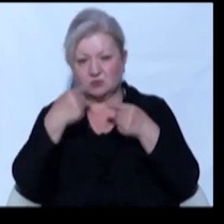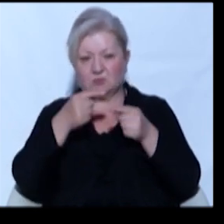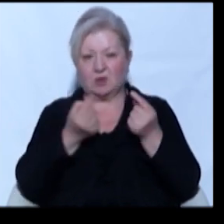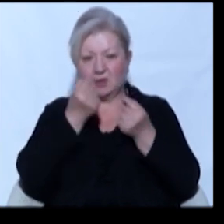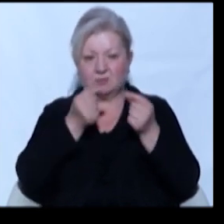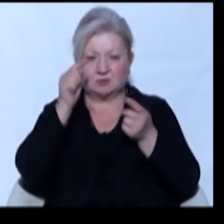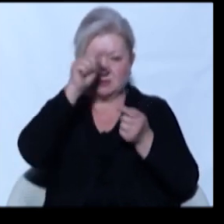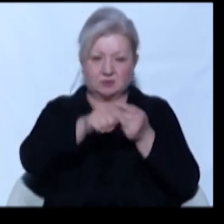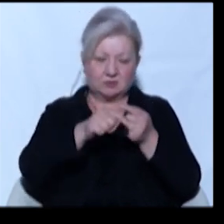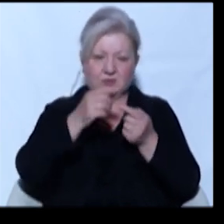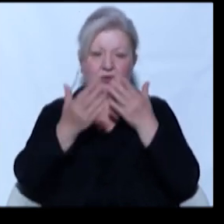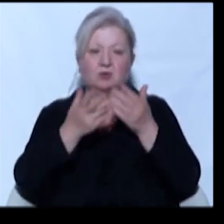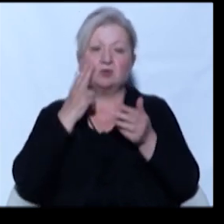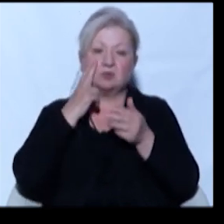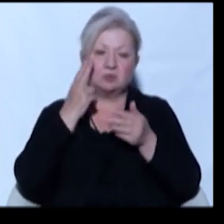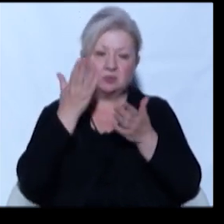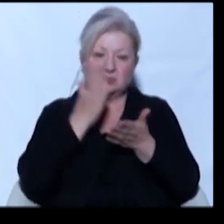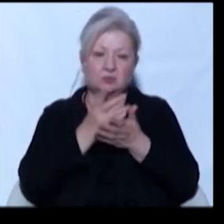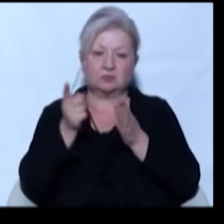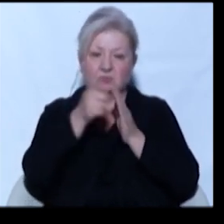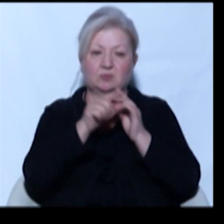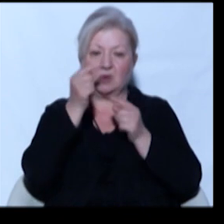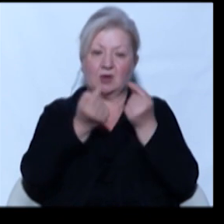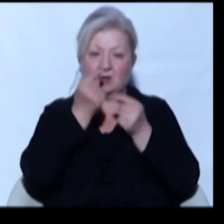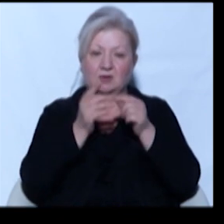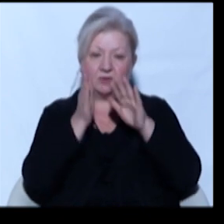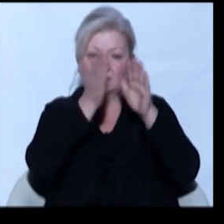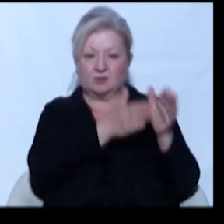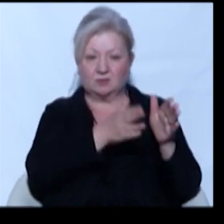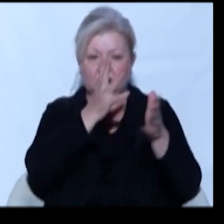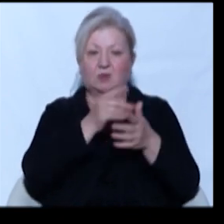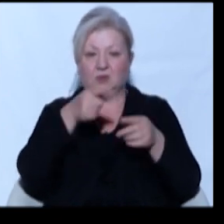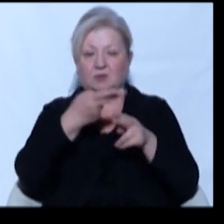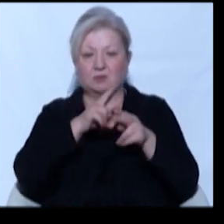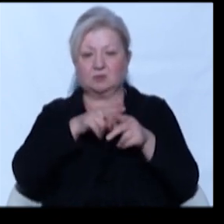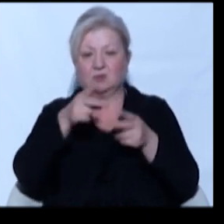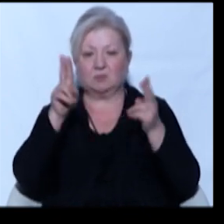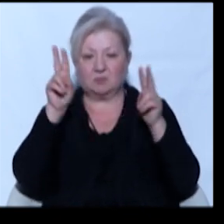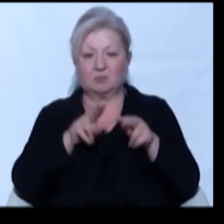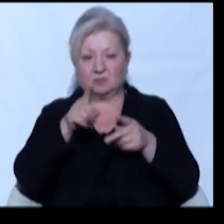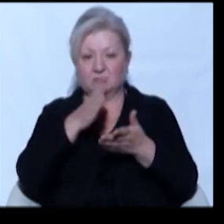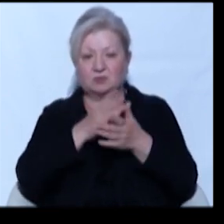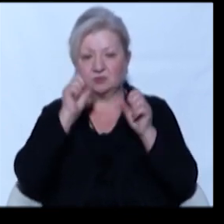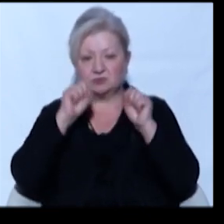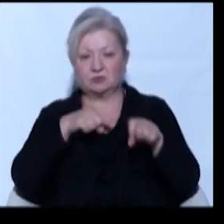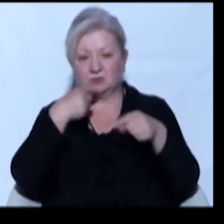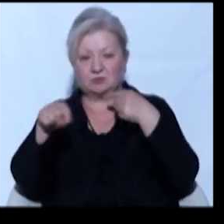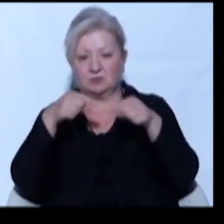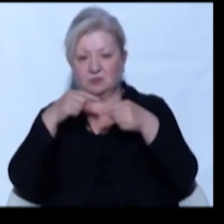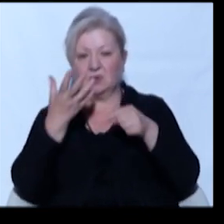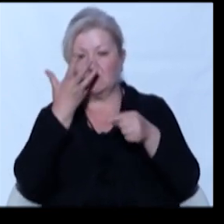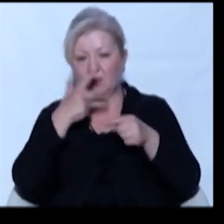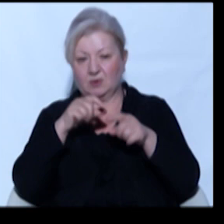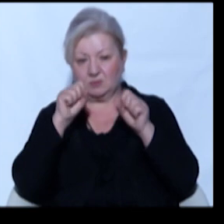სხვა ელემენტს დაეცემა, ხო? აი ის ფერი დაეცემა განაპირა ელემენტს. მაშასადამე ამ პრინციპით შესაძლებელია